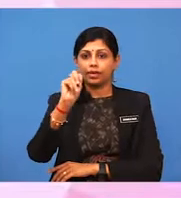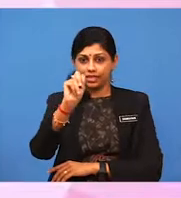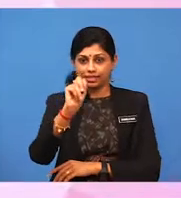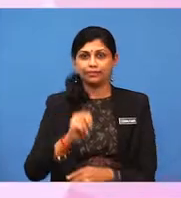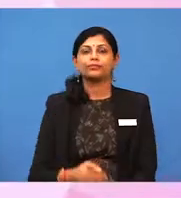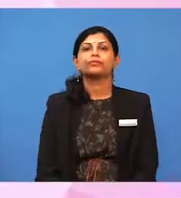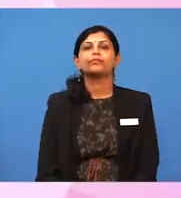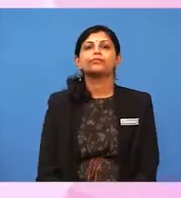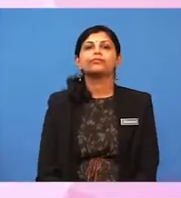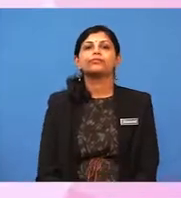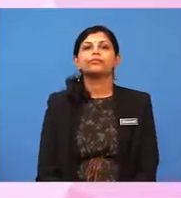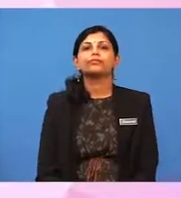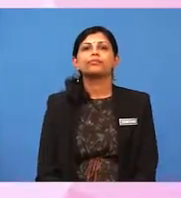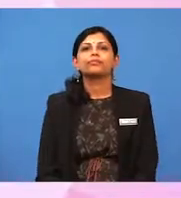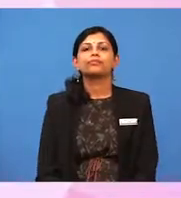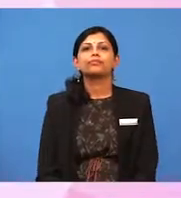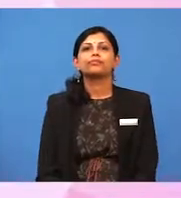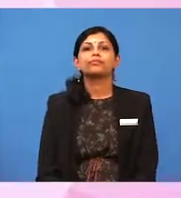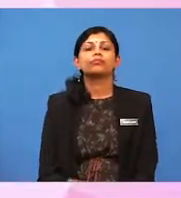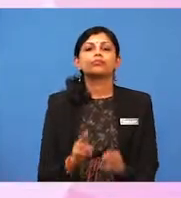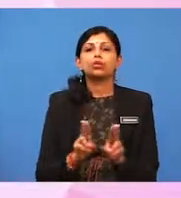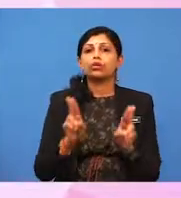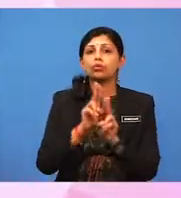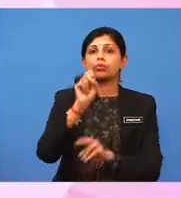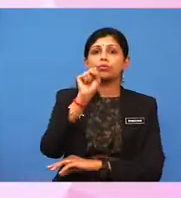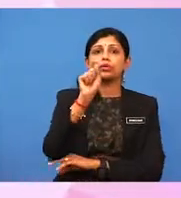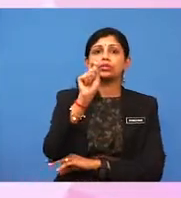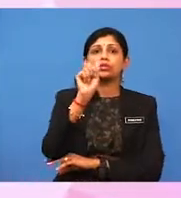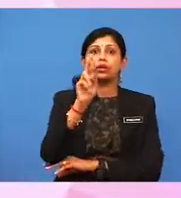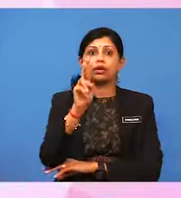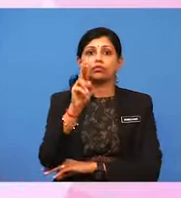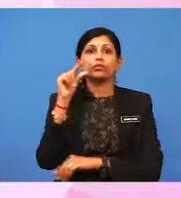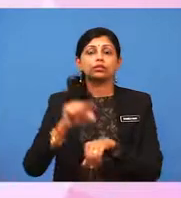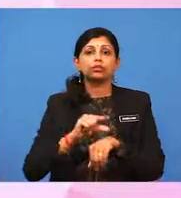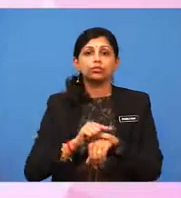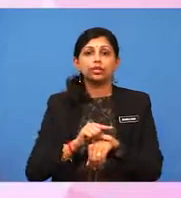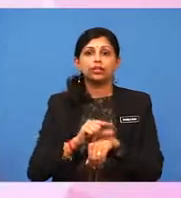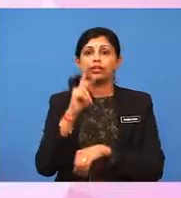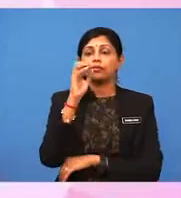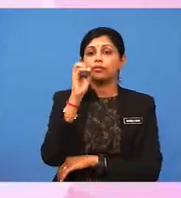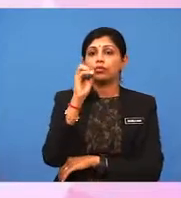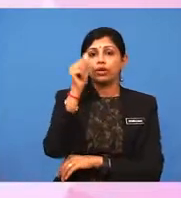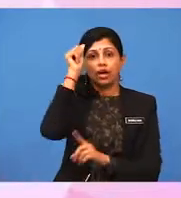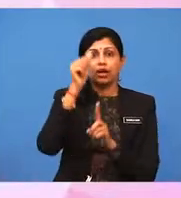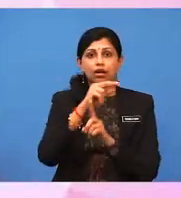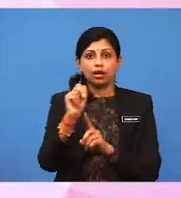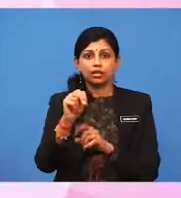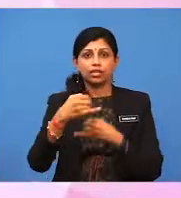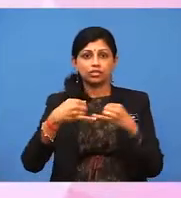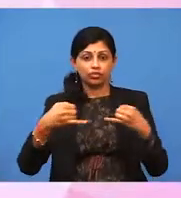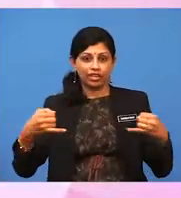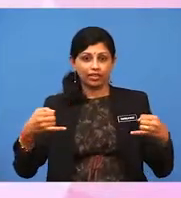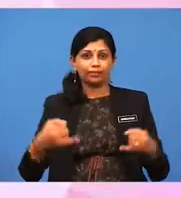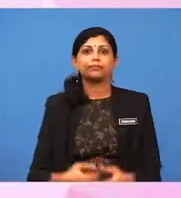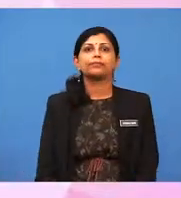Sinteks umum STR akan digunakan dalam kod arahan yang melibatkan jenis data string.